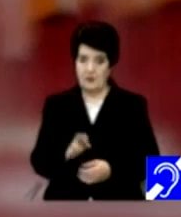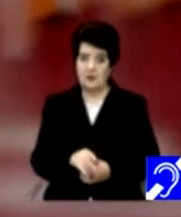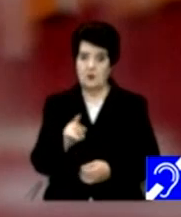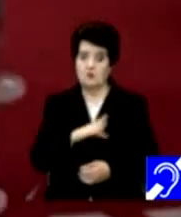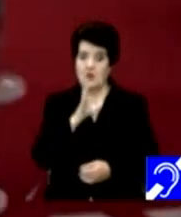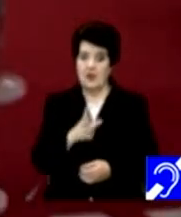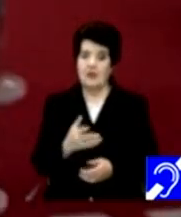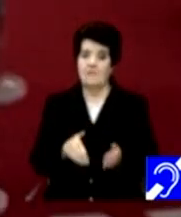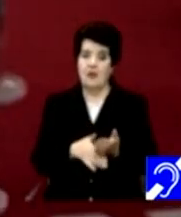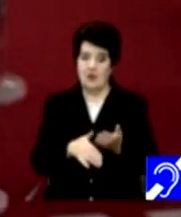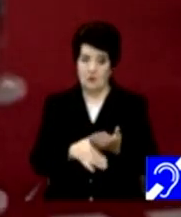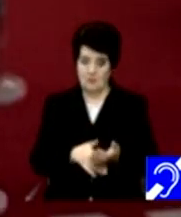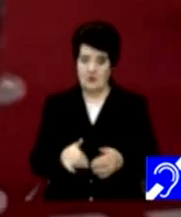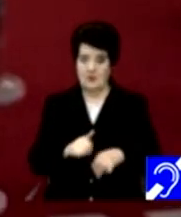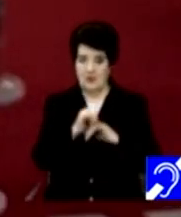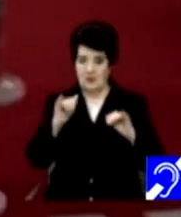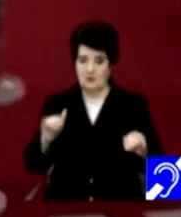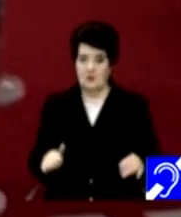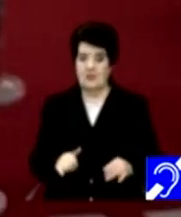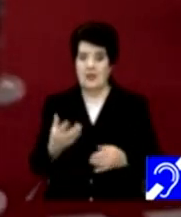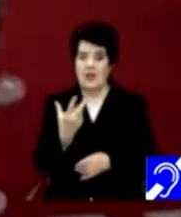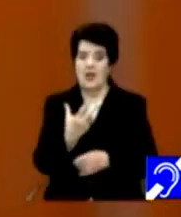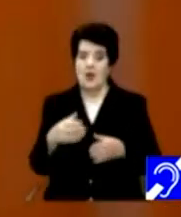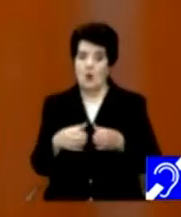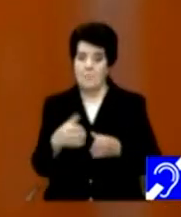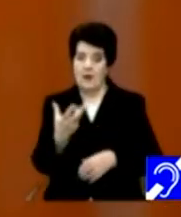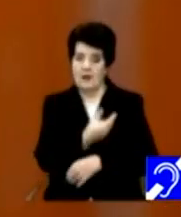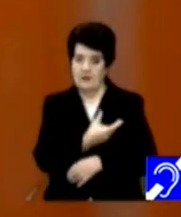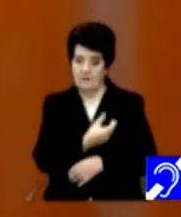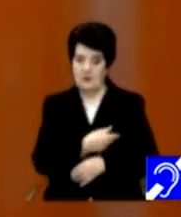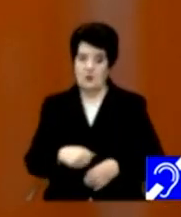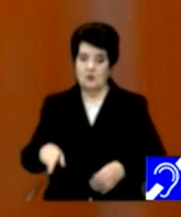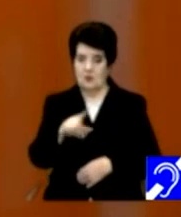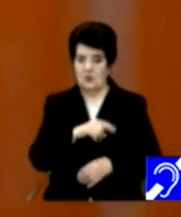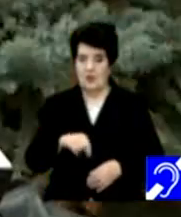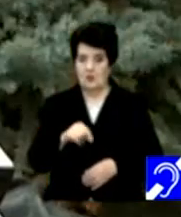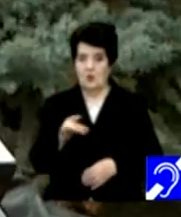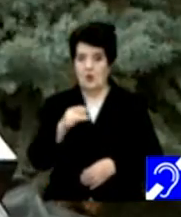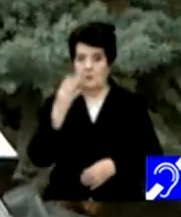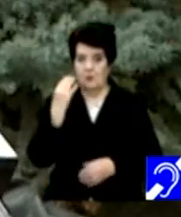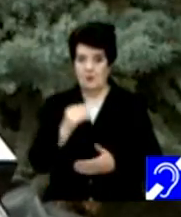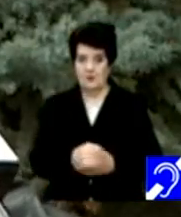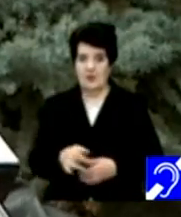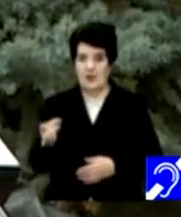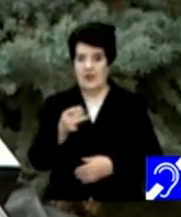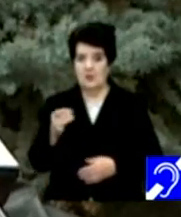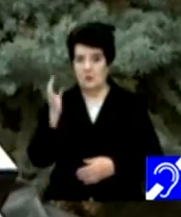va contribui la buna desfășurare a campaniei de vaccinare pe întreg teritoriul Republicii Moldova. Regiunea transnistreană, dacă vorbim de